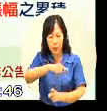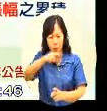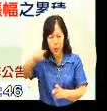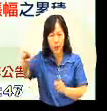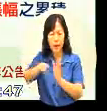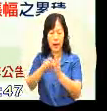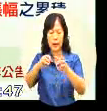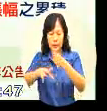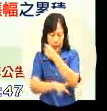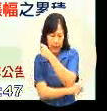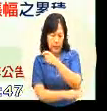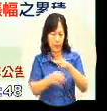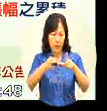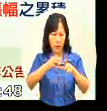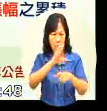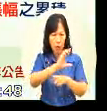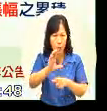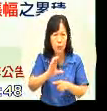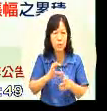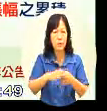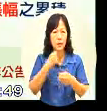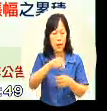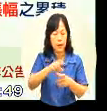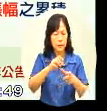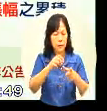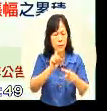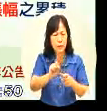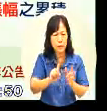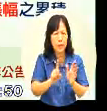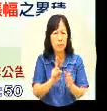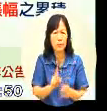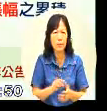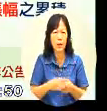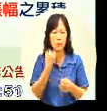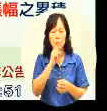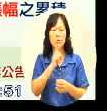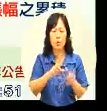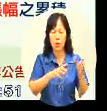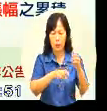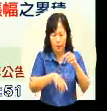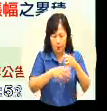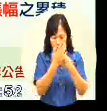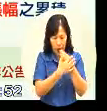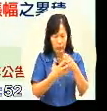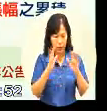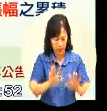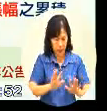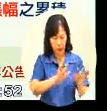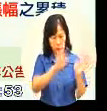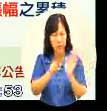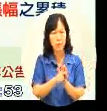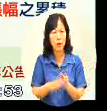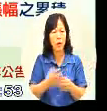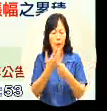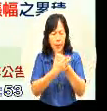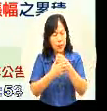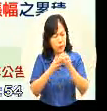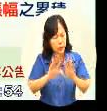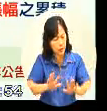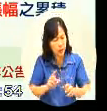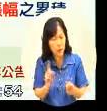公式。那这个公式叫做什么呢？这个公式呢，我把它叫做维持现状。什么叫做维持现状